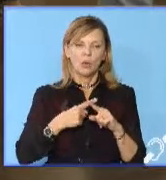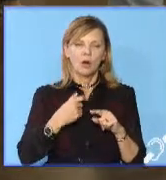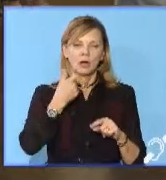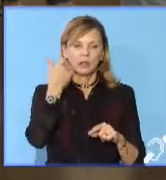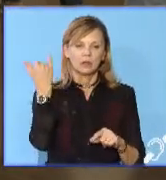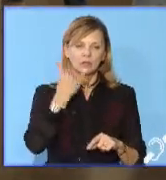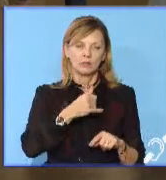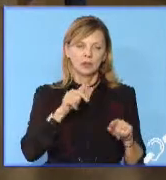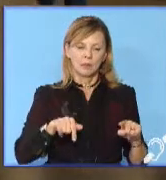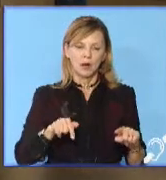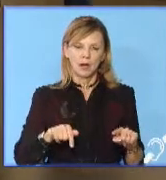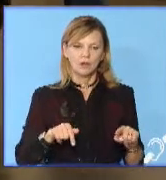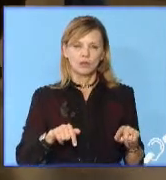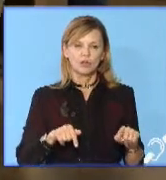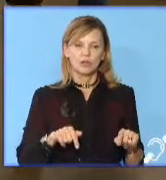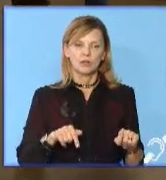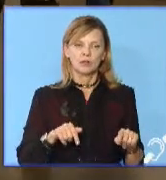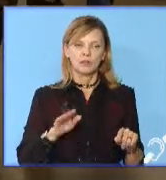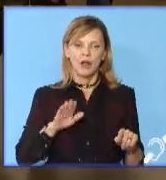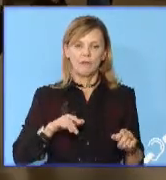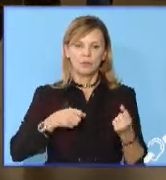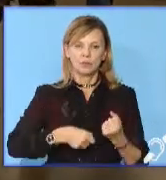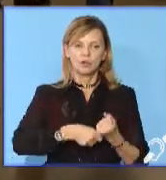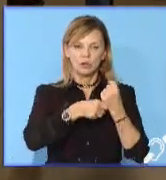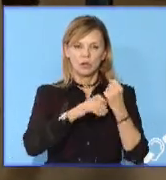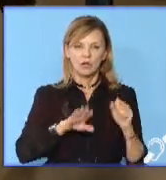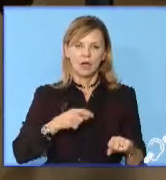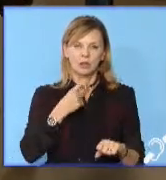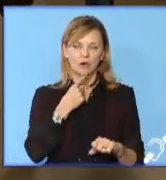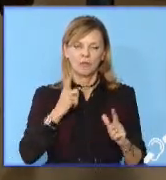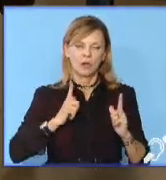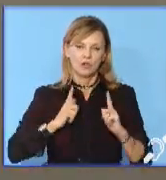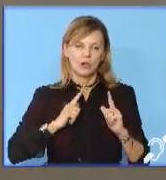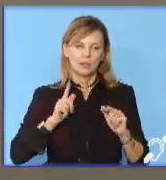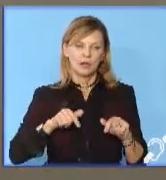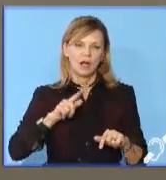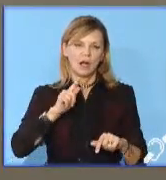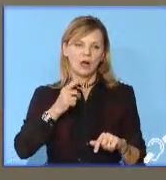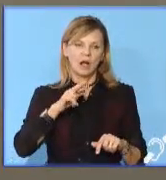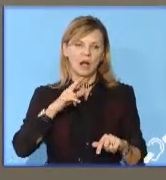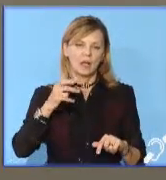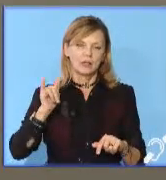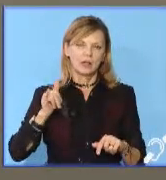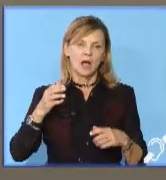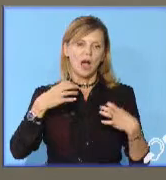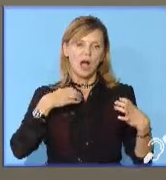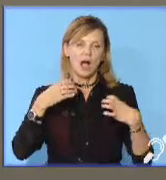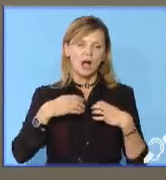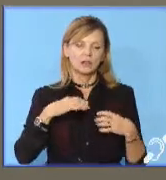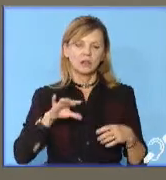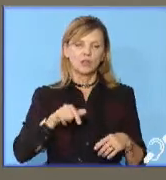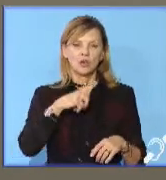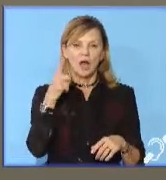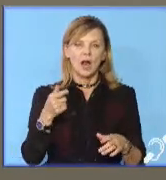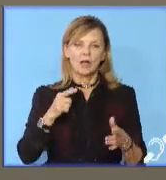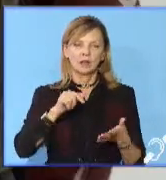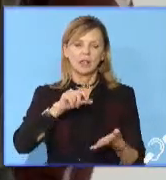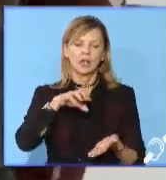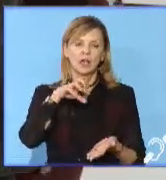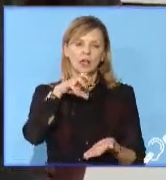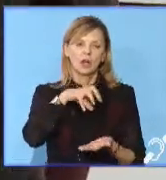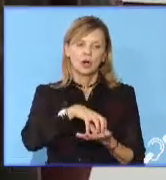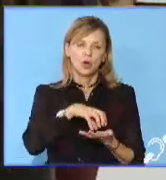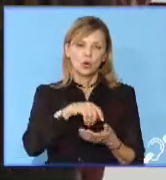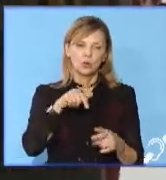și mulțumim de susținere. NAG Craiova își așteaptă publicul la Galeria Arta, Casa de Cultură Traian Demetrescu și Galeriile Cromatic în